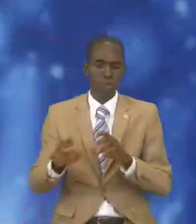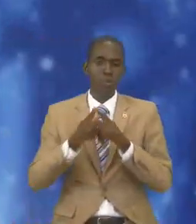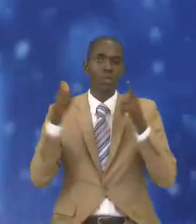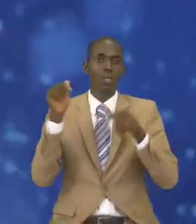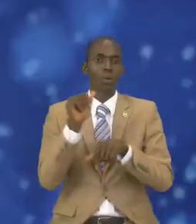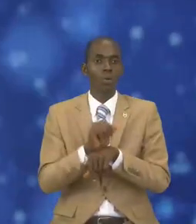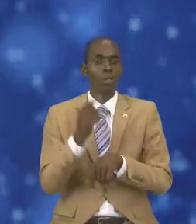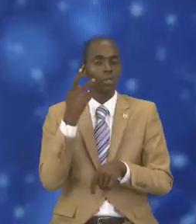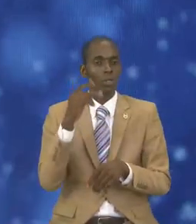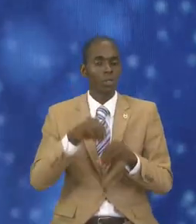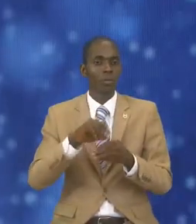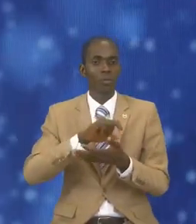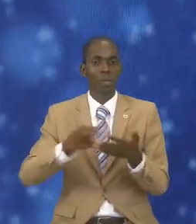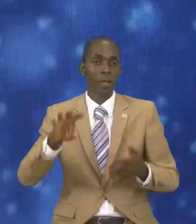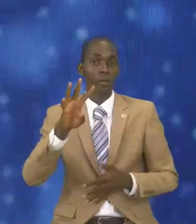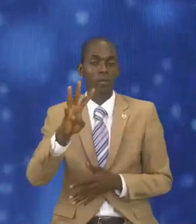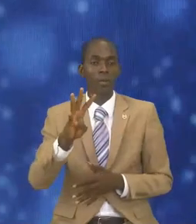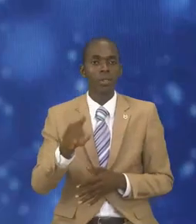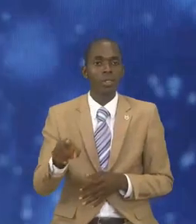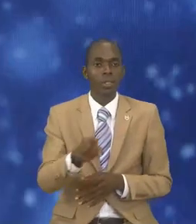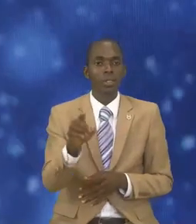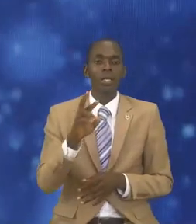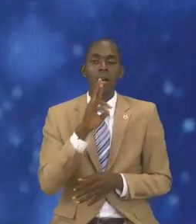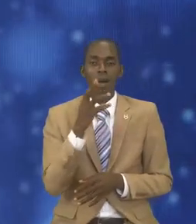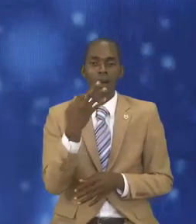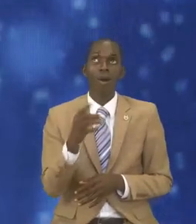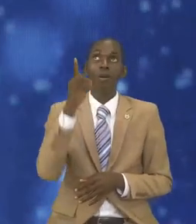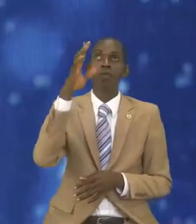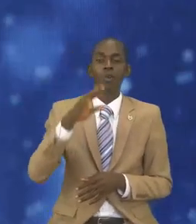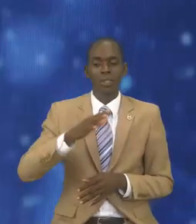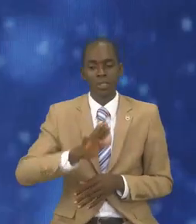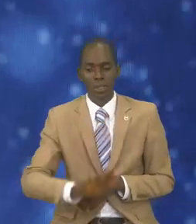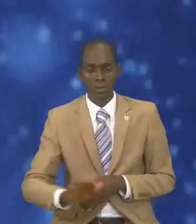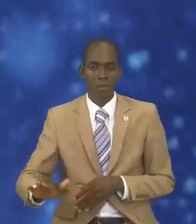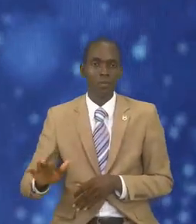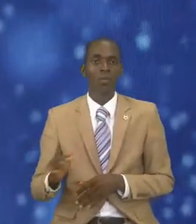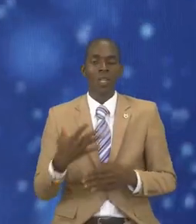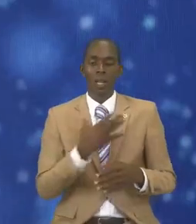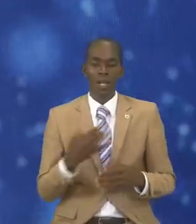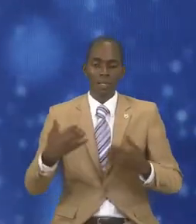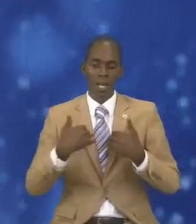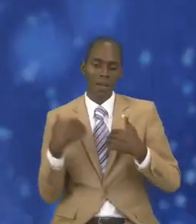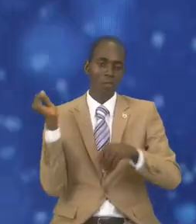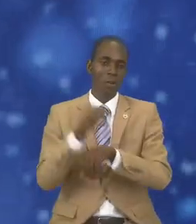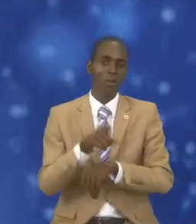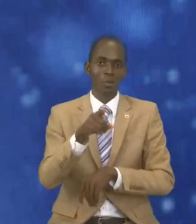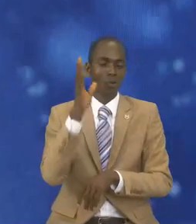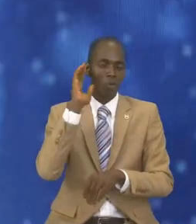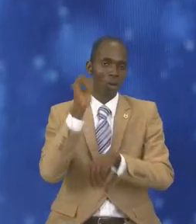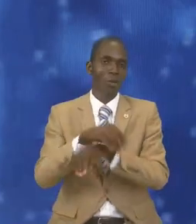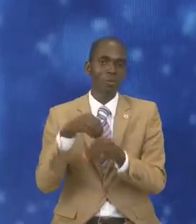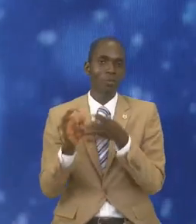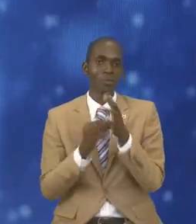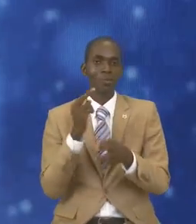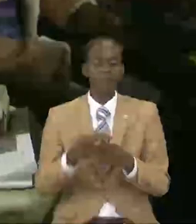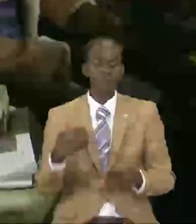feront des exploits. Verset suivant là-bas, verset 4. Vous, petits enfants, vous êtes de Dieu et vous les avez vaincus. Nous avons vaincu.